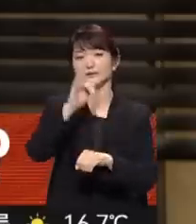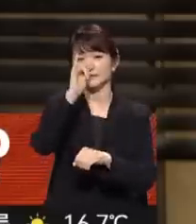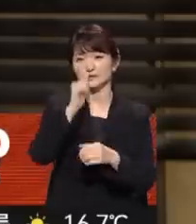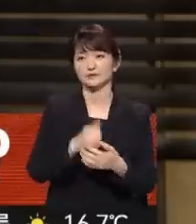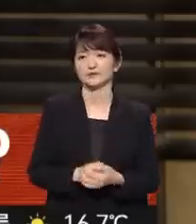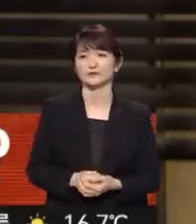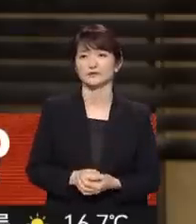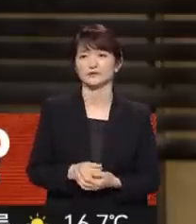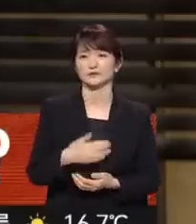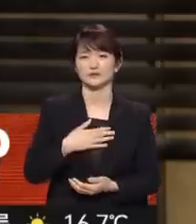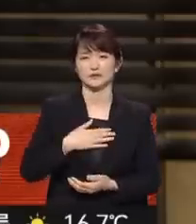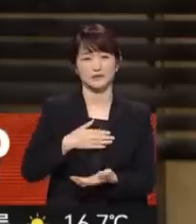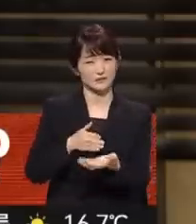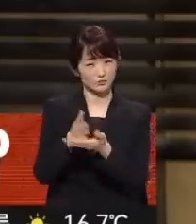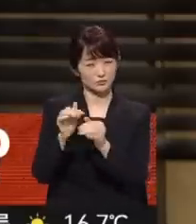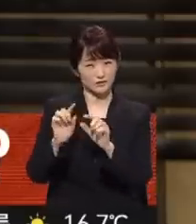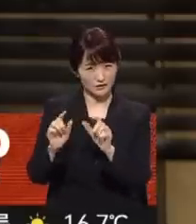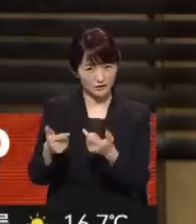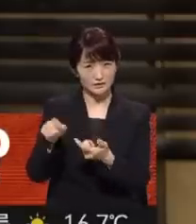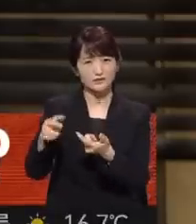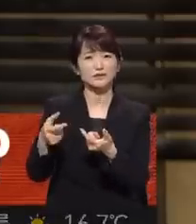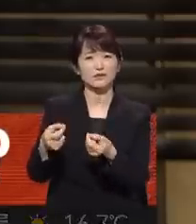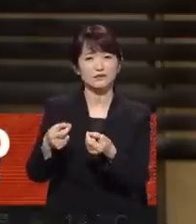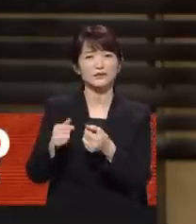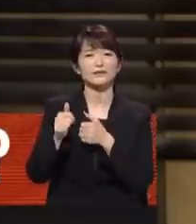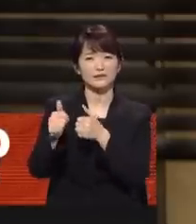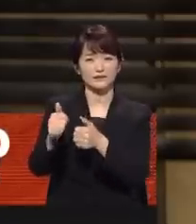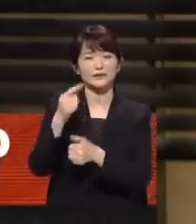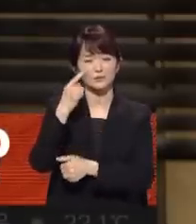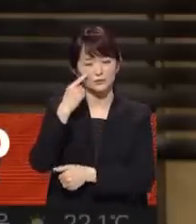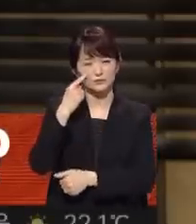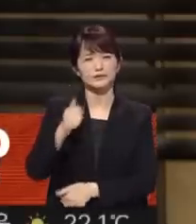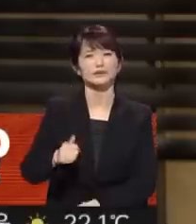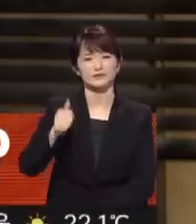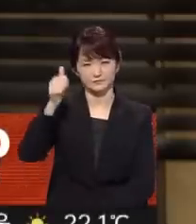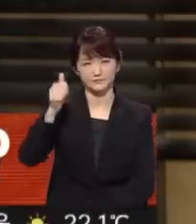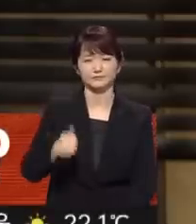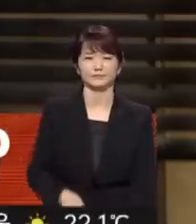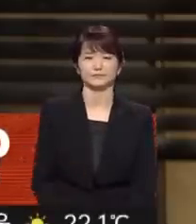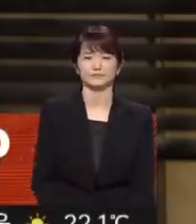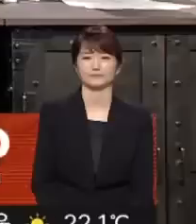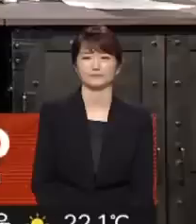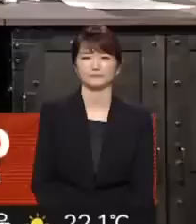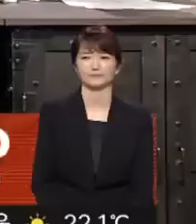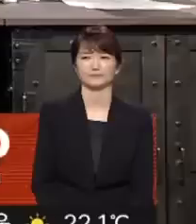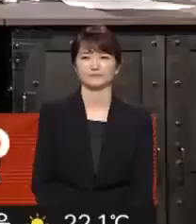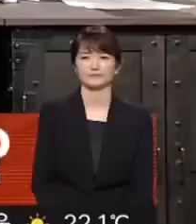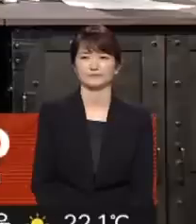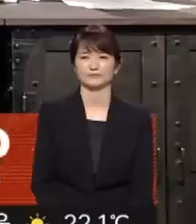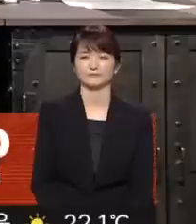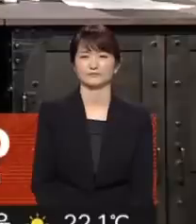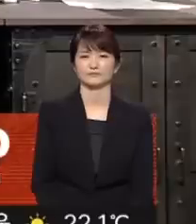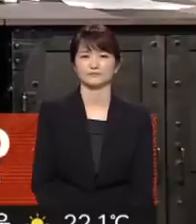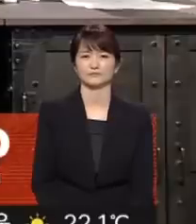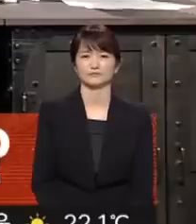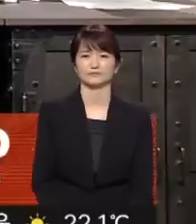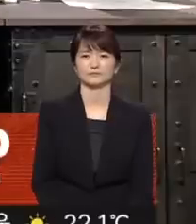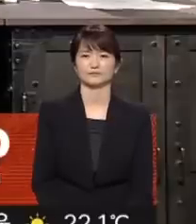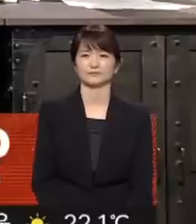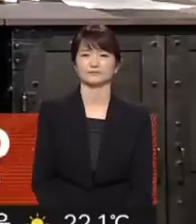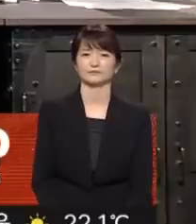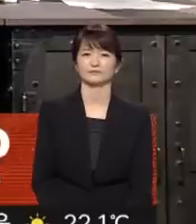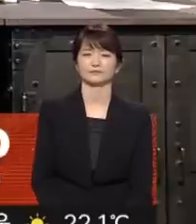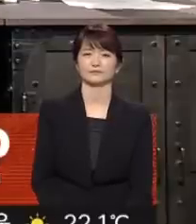좀 감히 뭐 제가 뭐 전문가는 아니지만 좀 그렇게 해보면 어떠냐 이렇게 얘기를 좀 드리고 싶습니다. 그렇군요. 자 우리 가족 여러분들 많이 좀 웃고 막 이렇게 네.